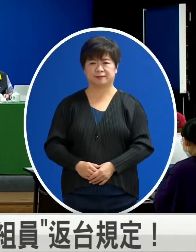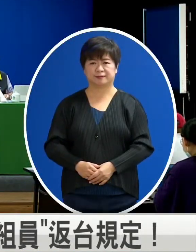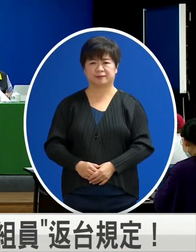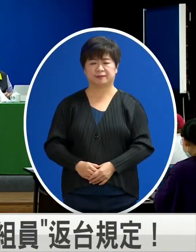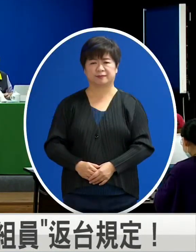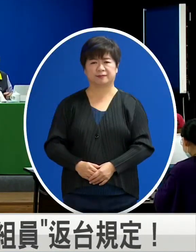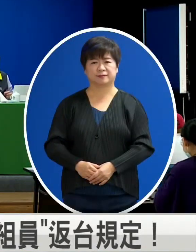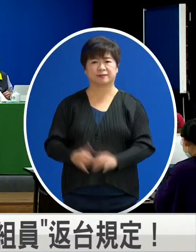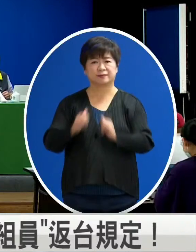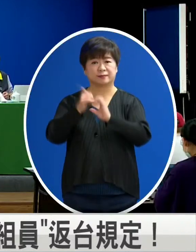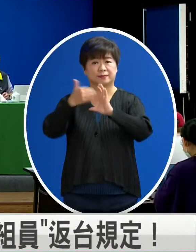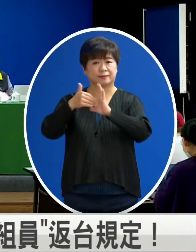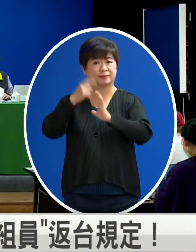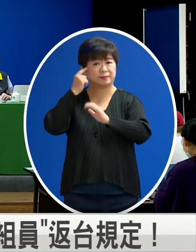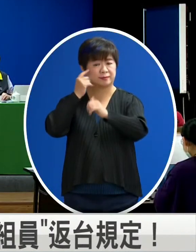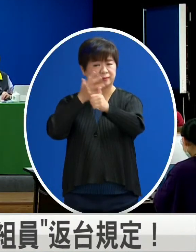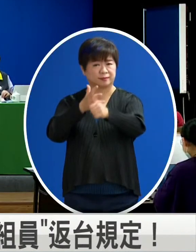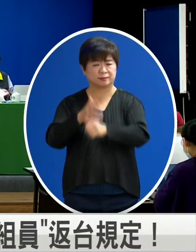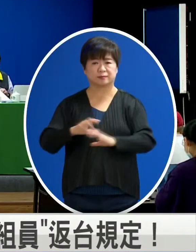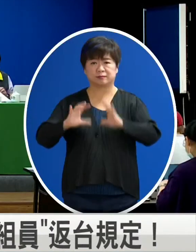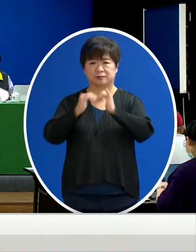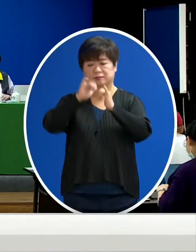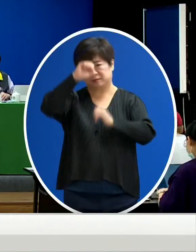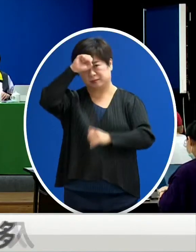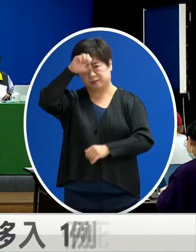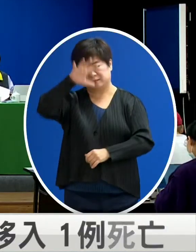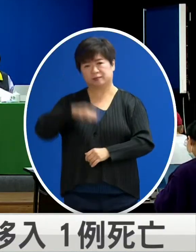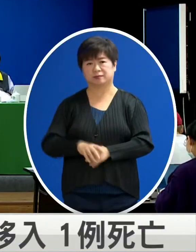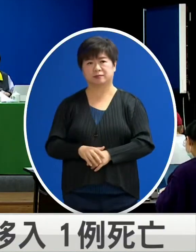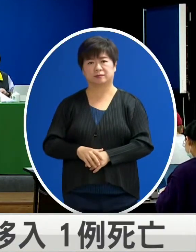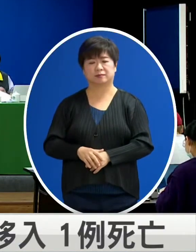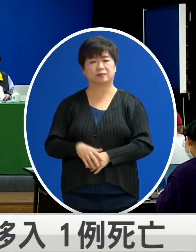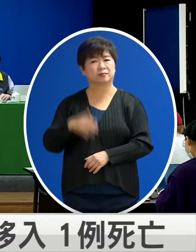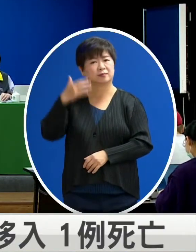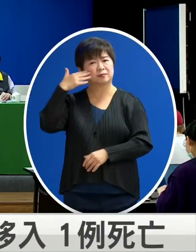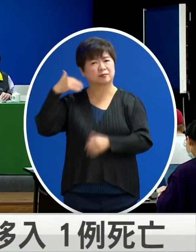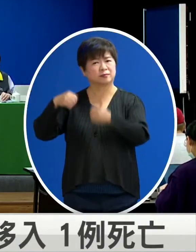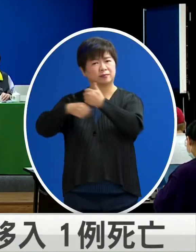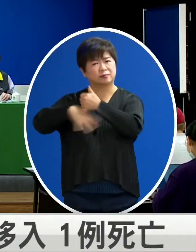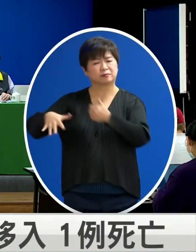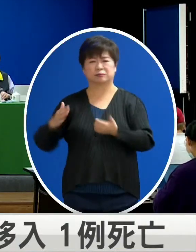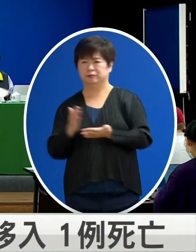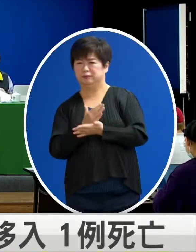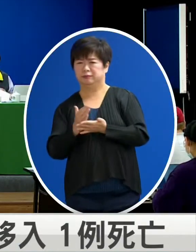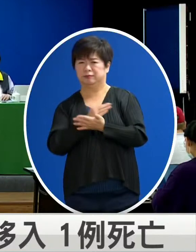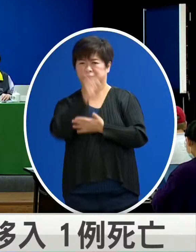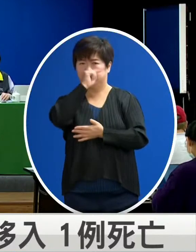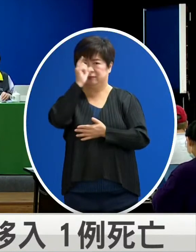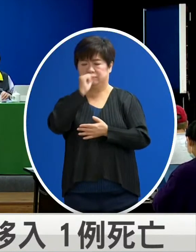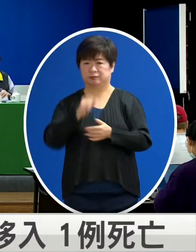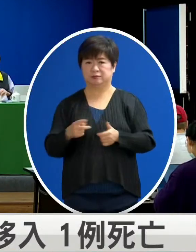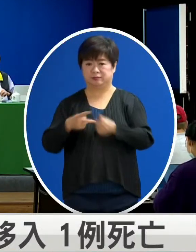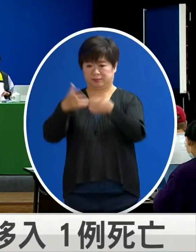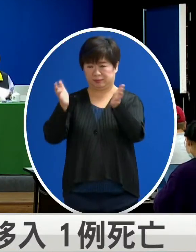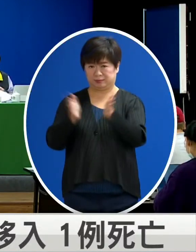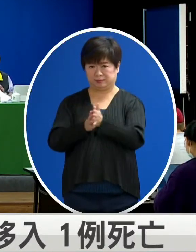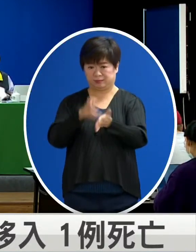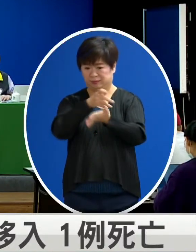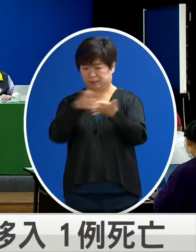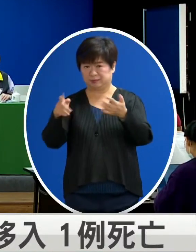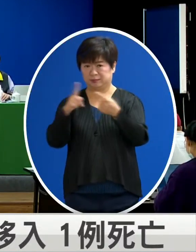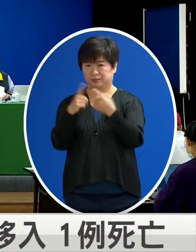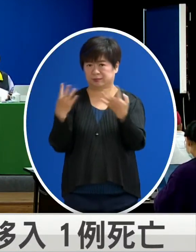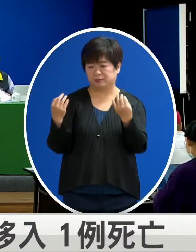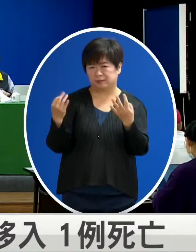所以官你好，敏师提问，就是先前那个国民党的那个蓝营的人士有不断批评指挥中心在第二类的疫苗造册人数膨